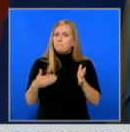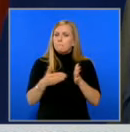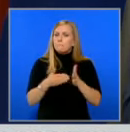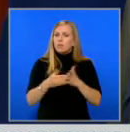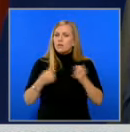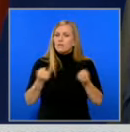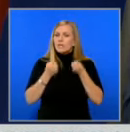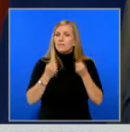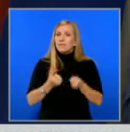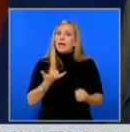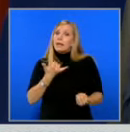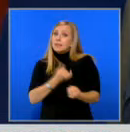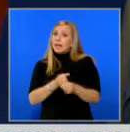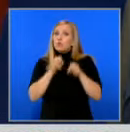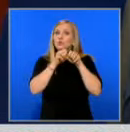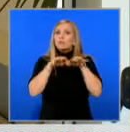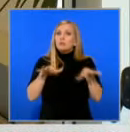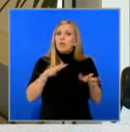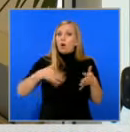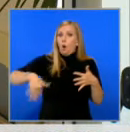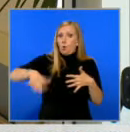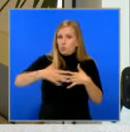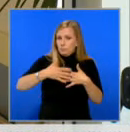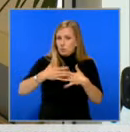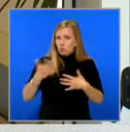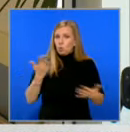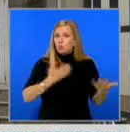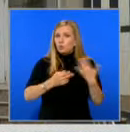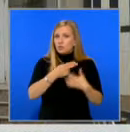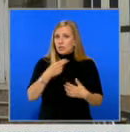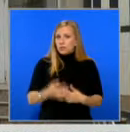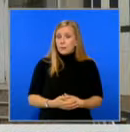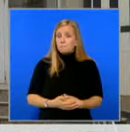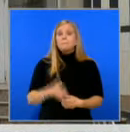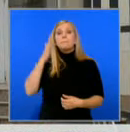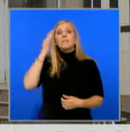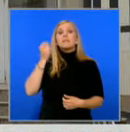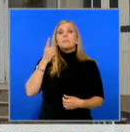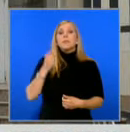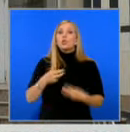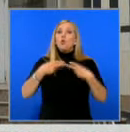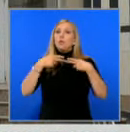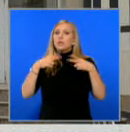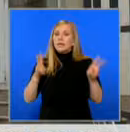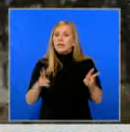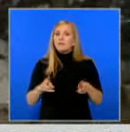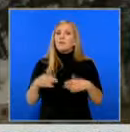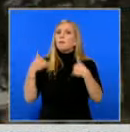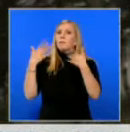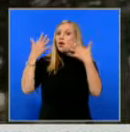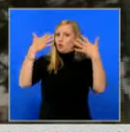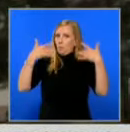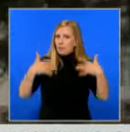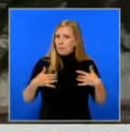на наркоразпространението в районите около училищата министър-председателят ще открие учебната година в националната природо-математическа